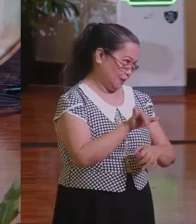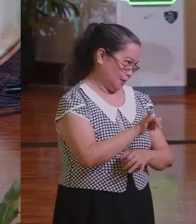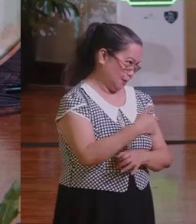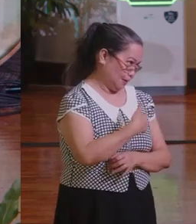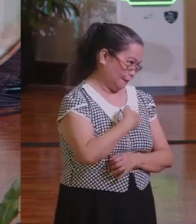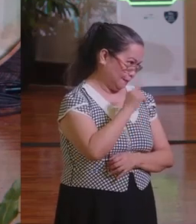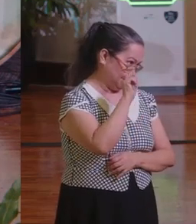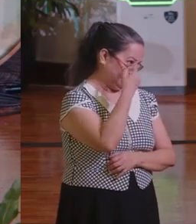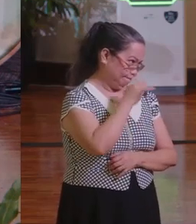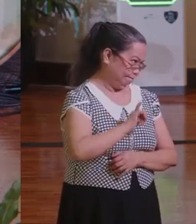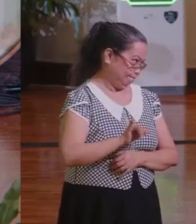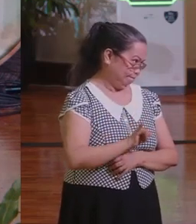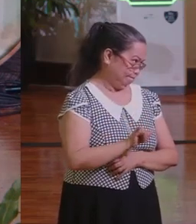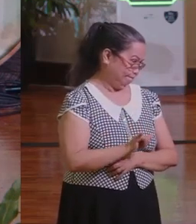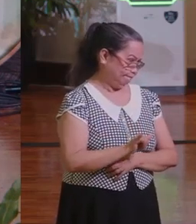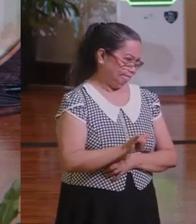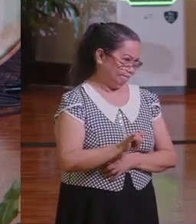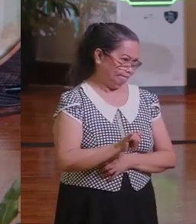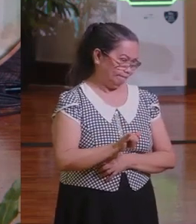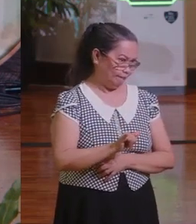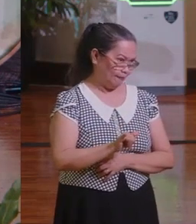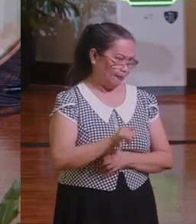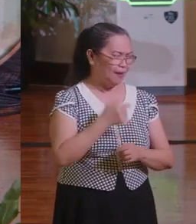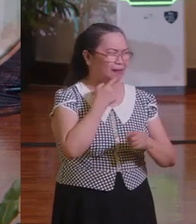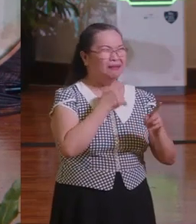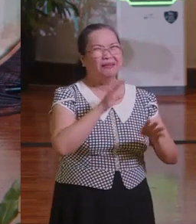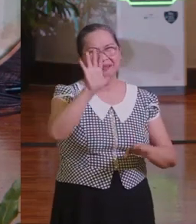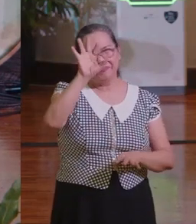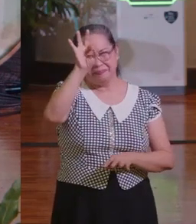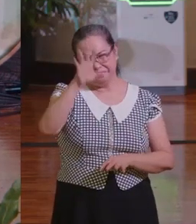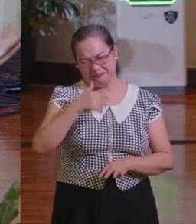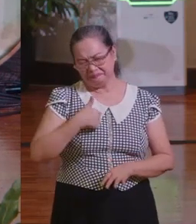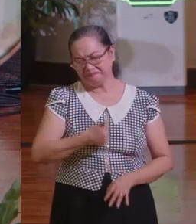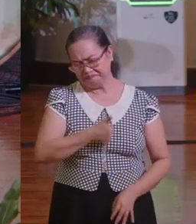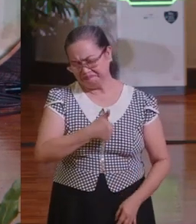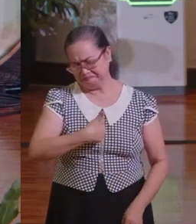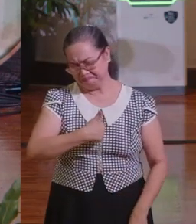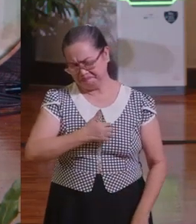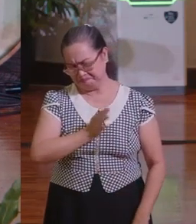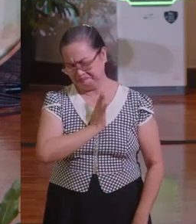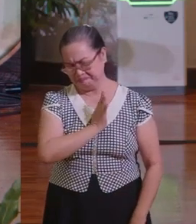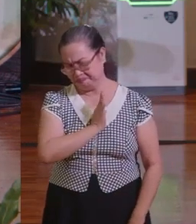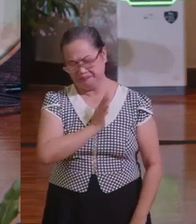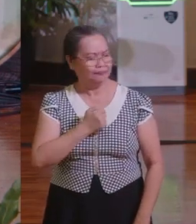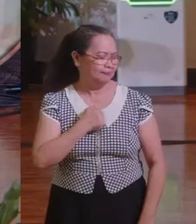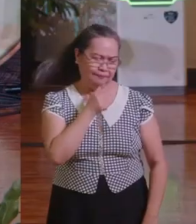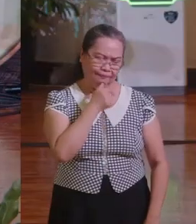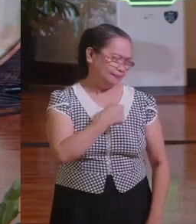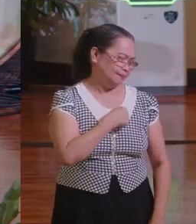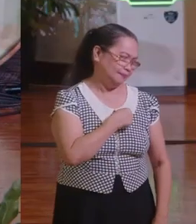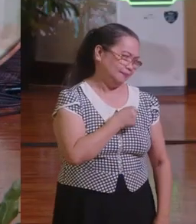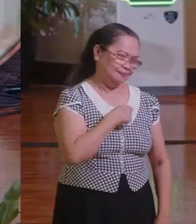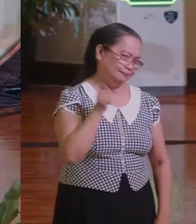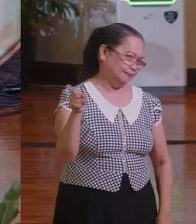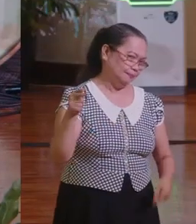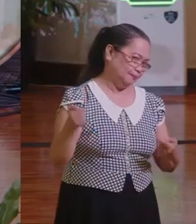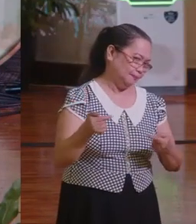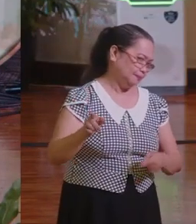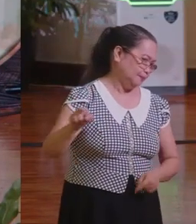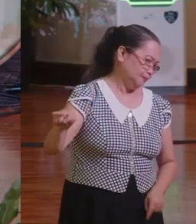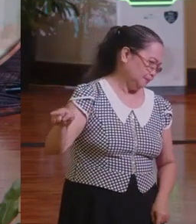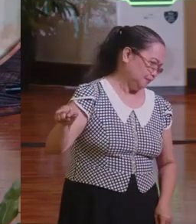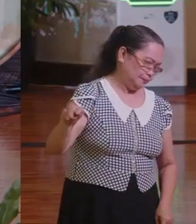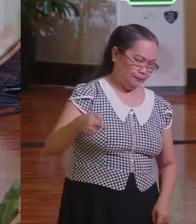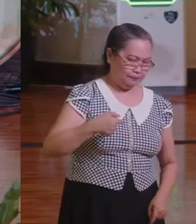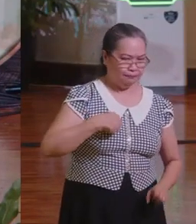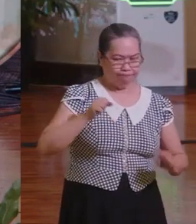1 Corinthians 10:12, kasi baka isipin niyo, hindi pastor, okay ako. Hindi ako guilty niyang kasalanan yan.